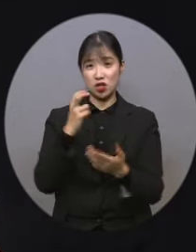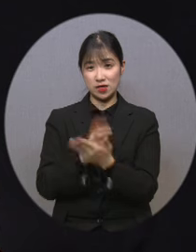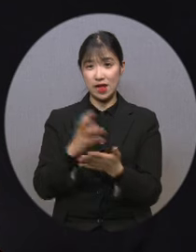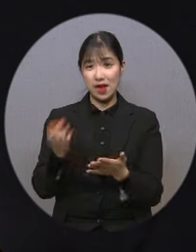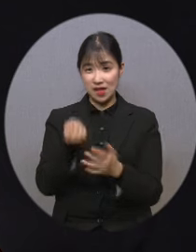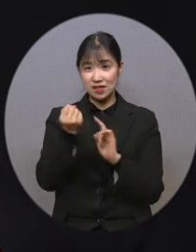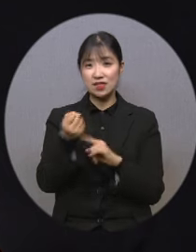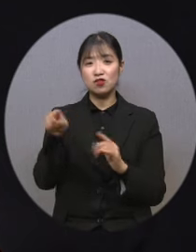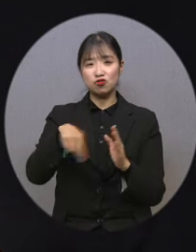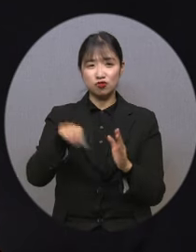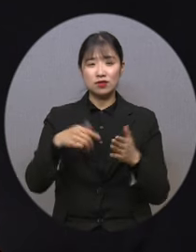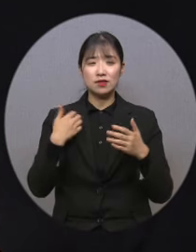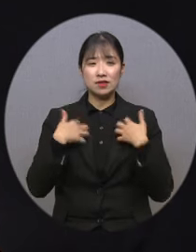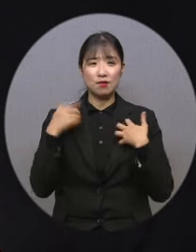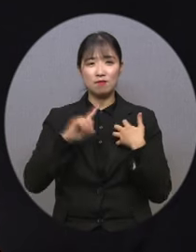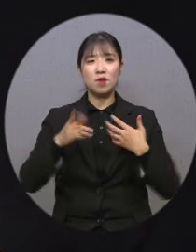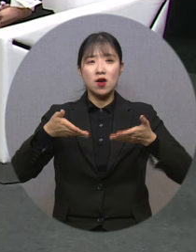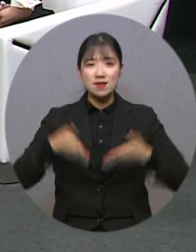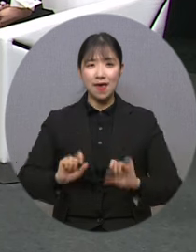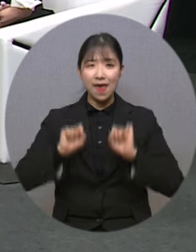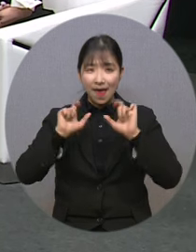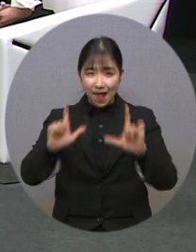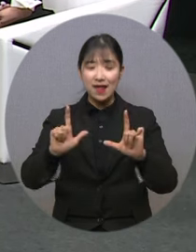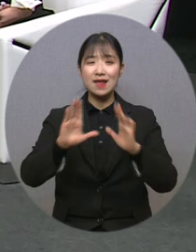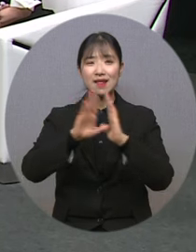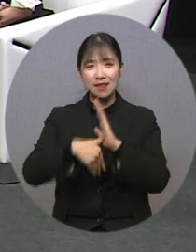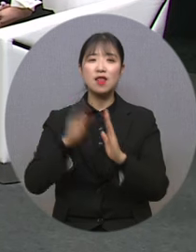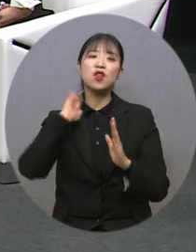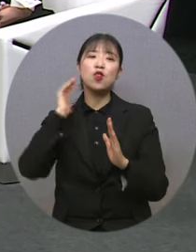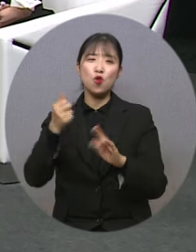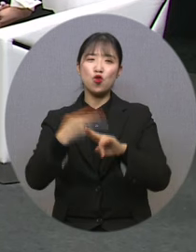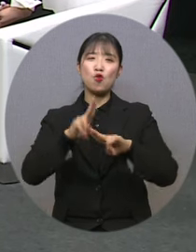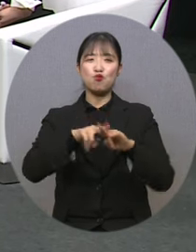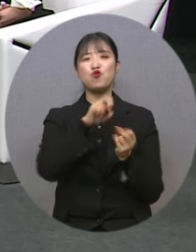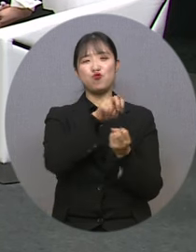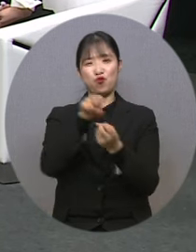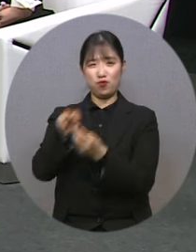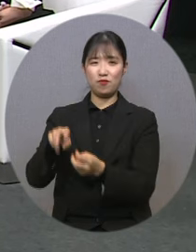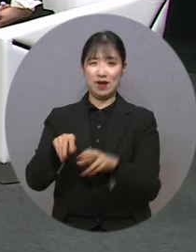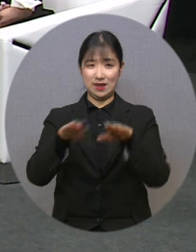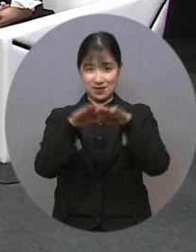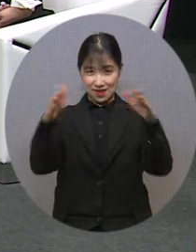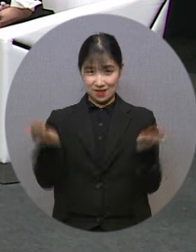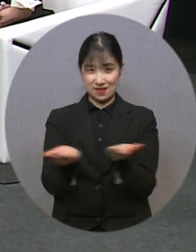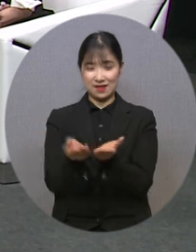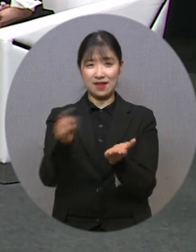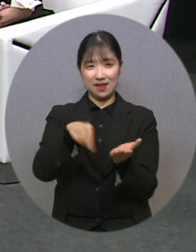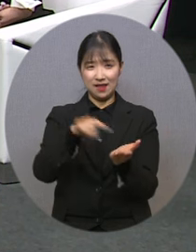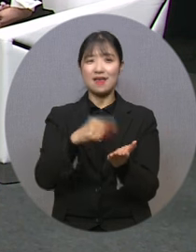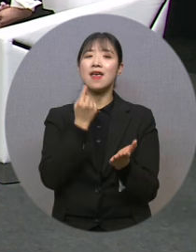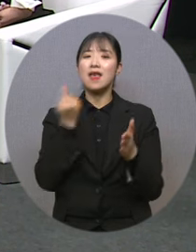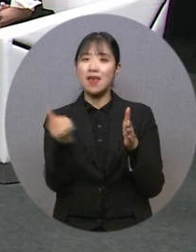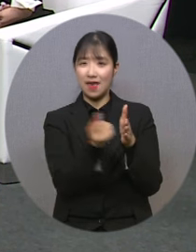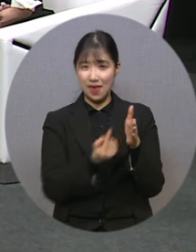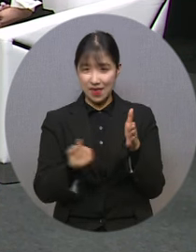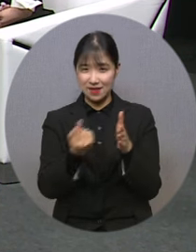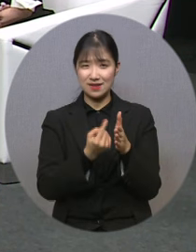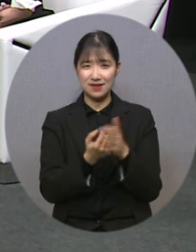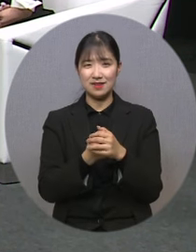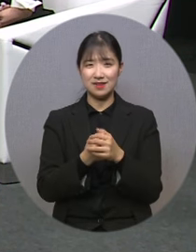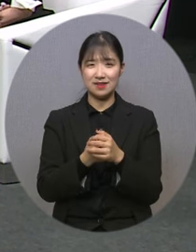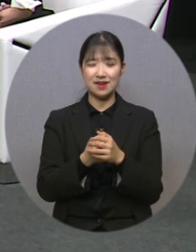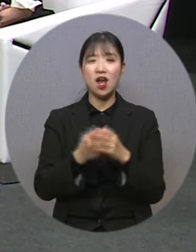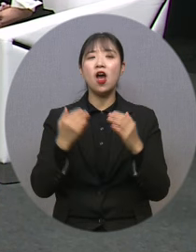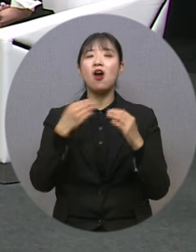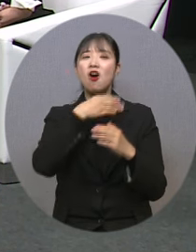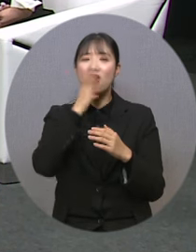있습니다 생일날 대통령이 선물을 주는 거에요 근데 음 않아 박스안에 생일 케이크 어른들은 생일